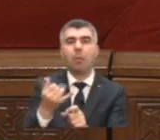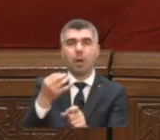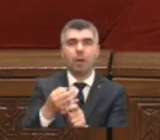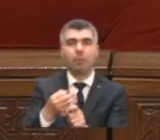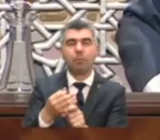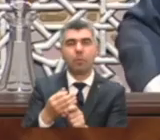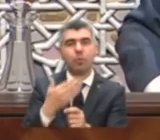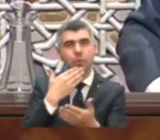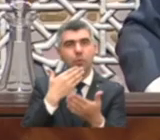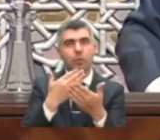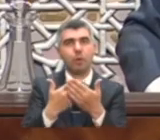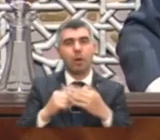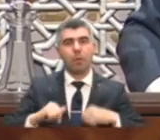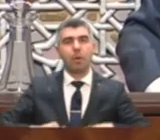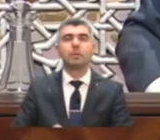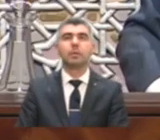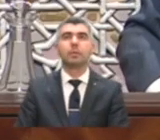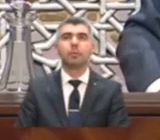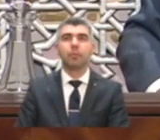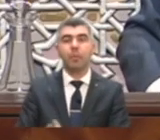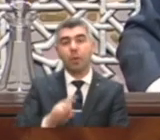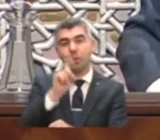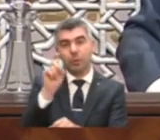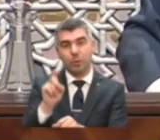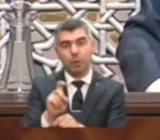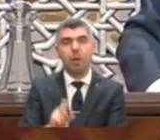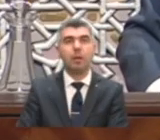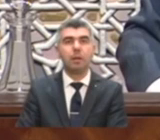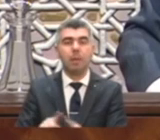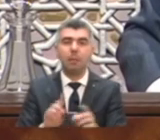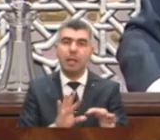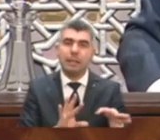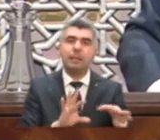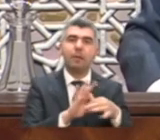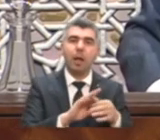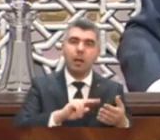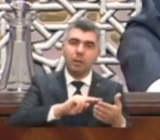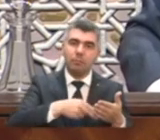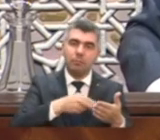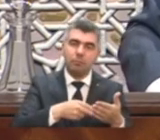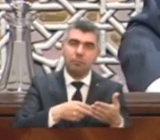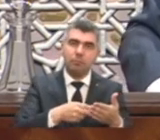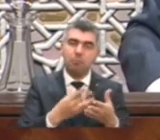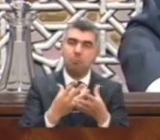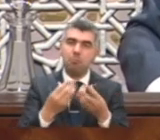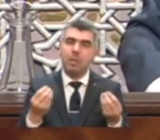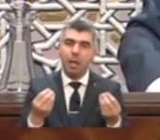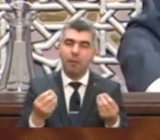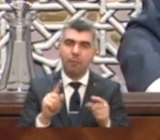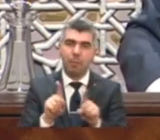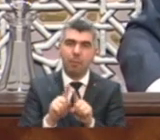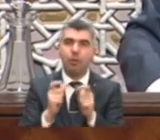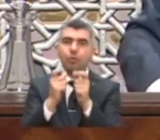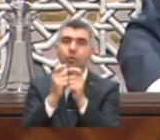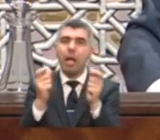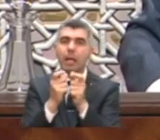السيده الوزيره شكرا. سؤال موالي عن مآل بعض اتفاقيات الشراكه المبرمه مع مجموعة العمران